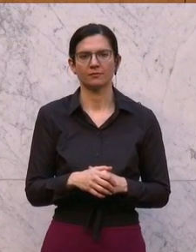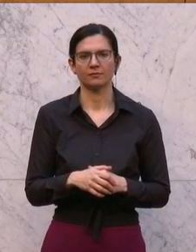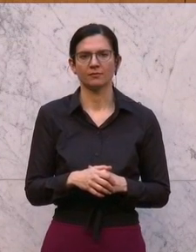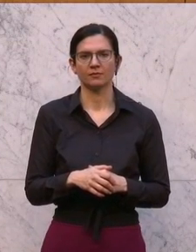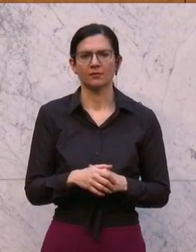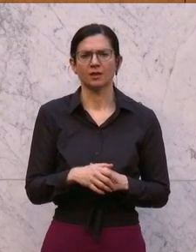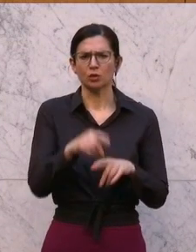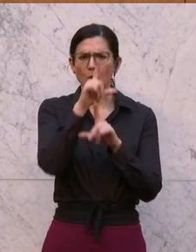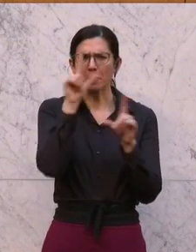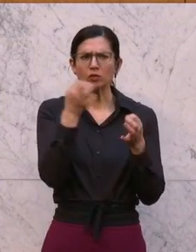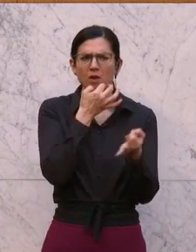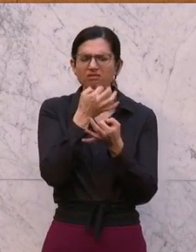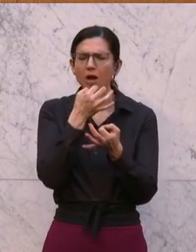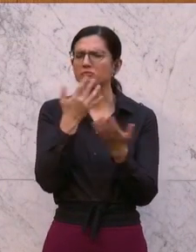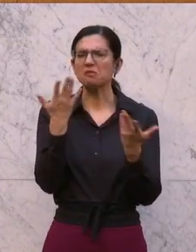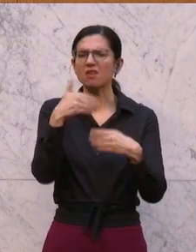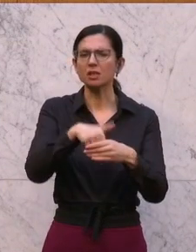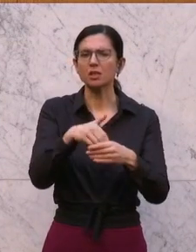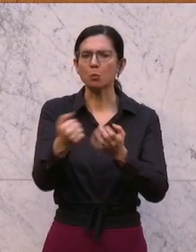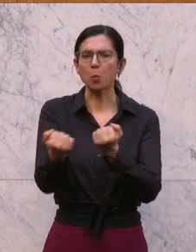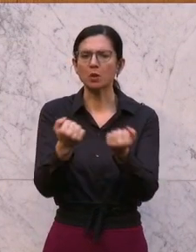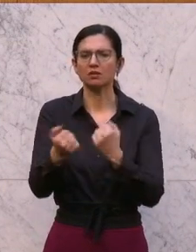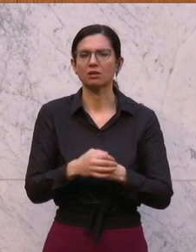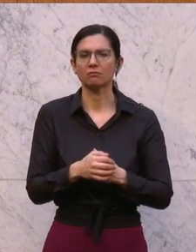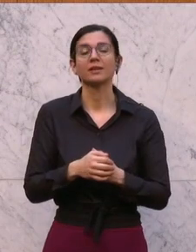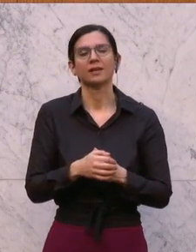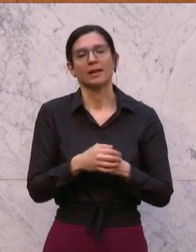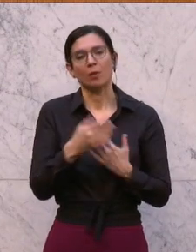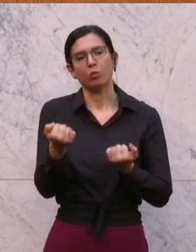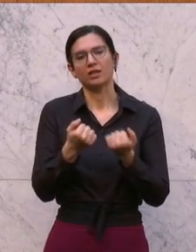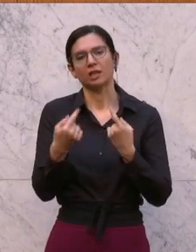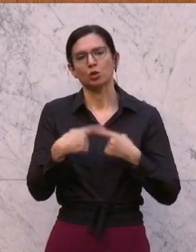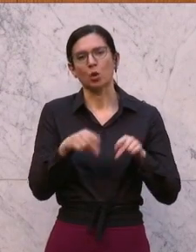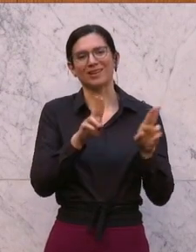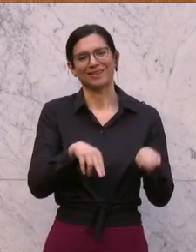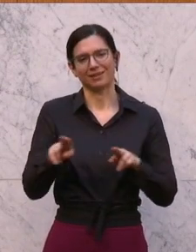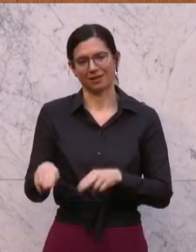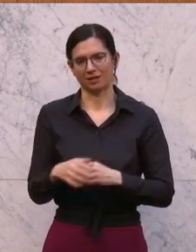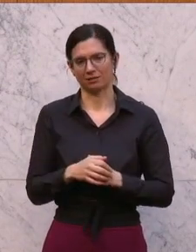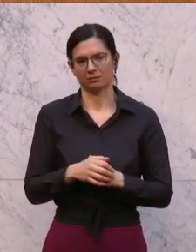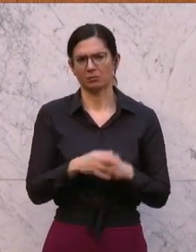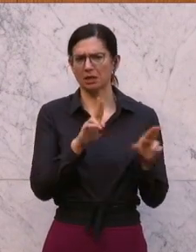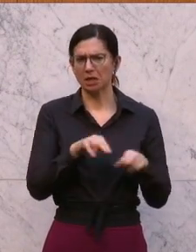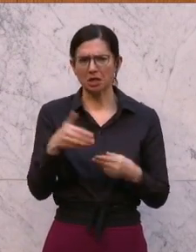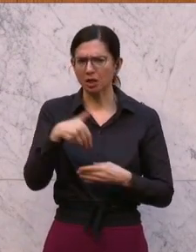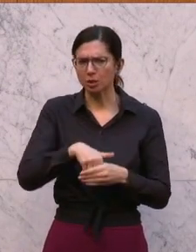sein sollte, dann sagen die meisten Menschen gerecht. Gerechte Politik machen heißt aber